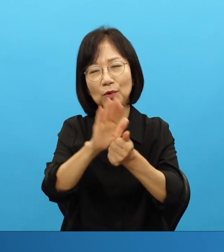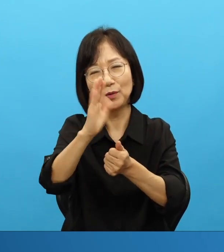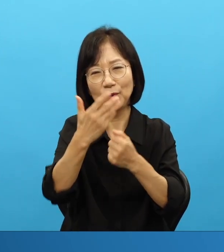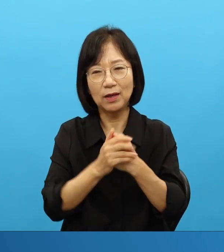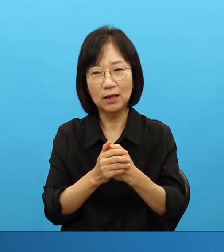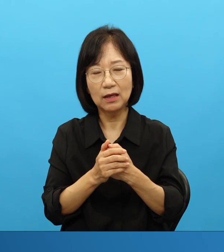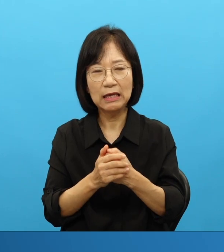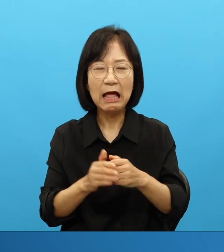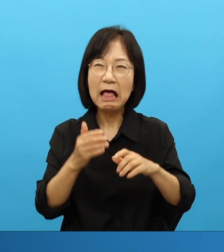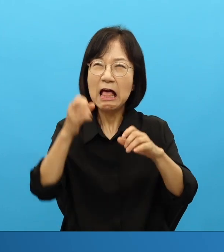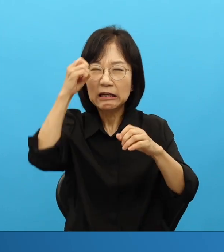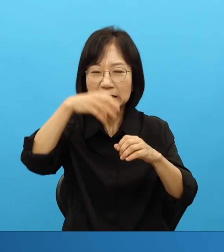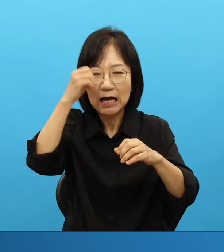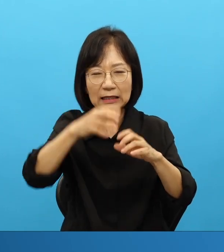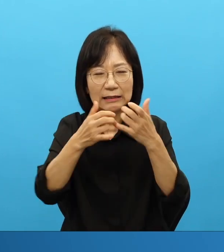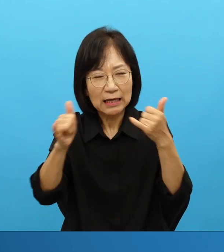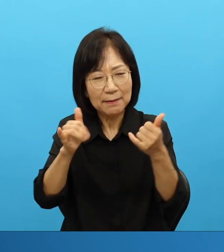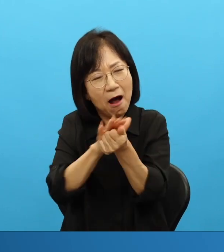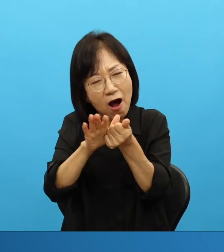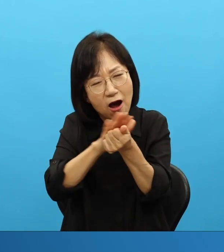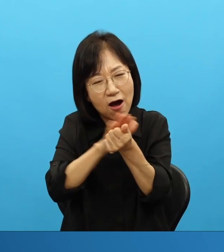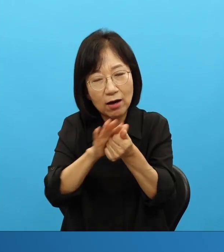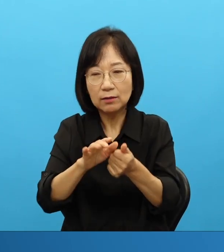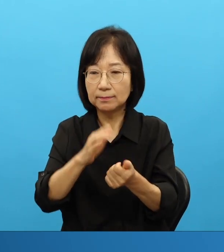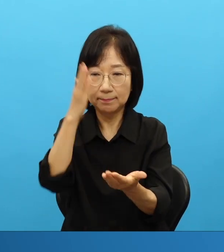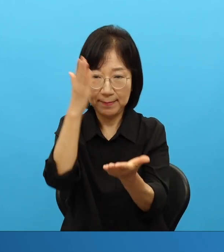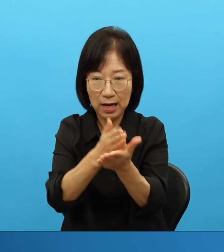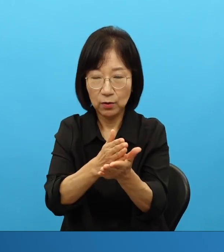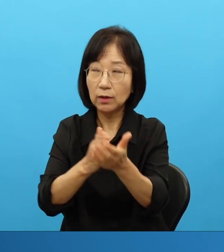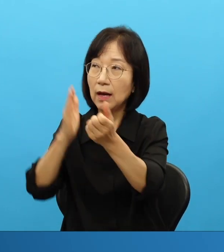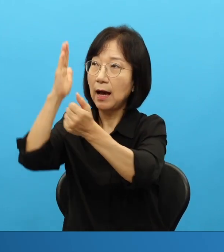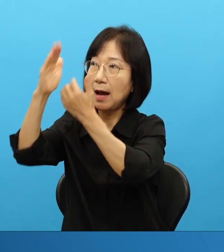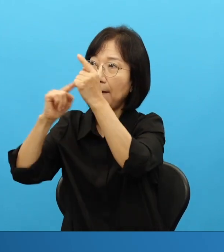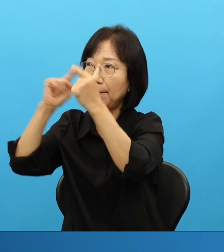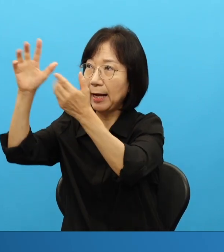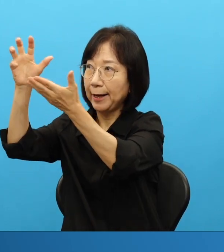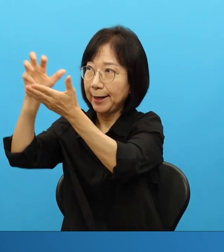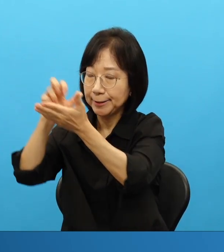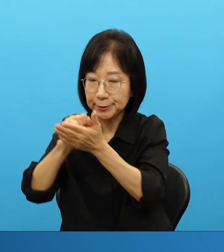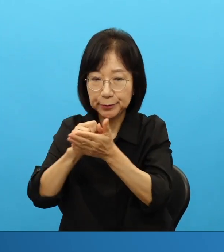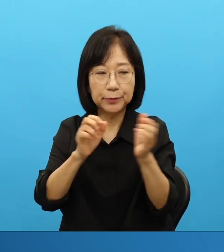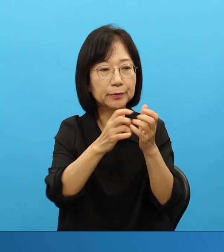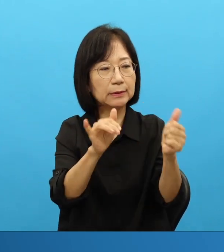this. That's that only source of comfort. We must give comfort to others through the word of God. 또